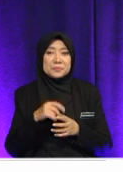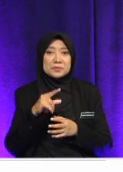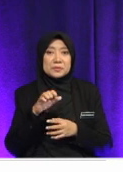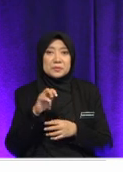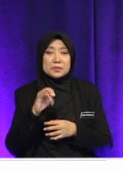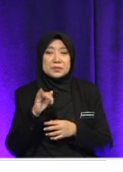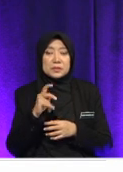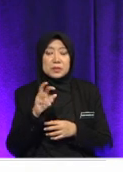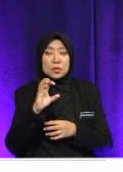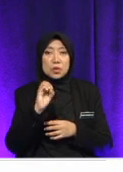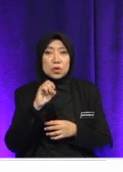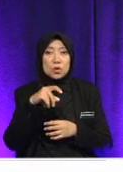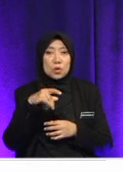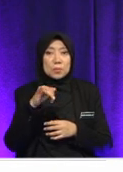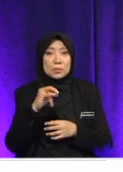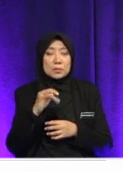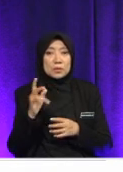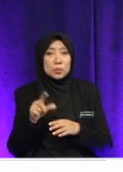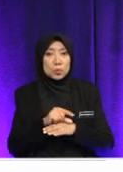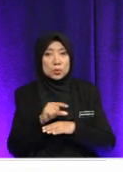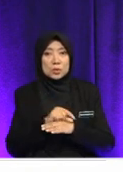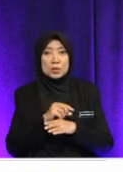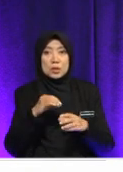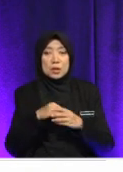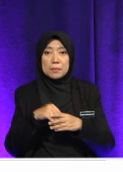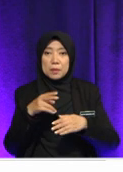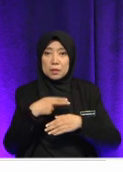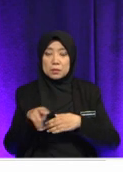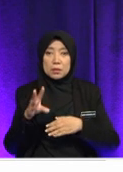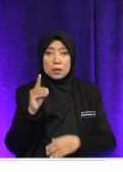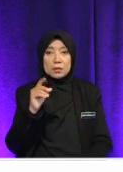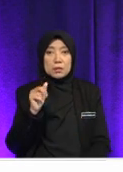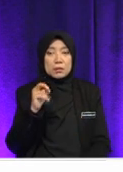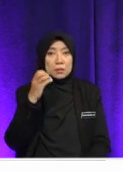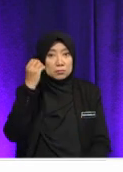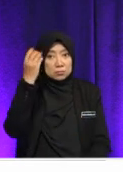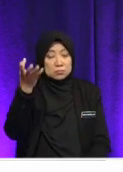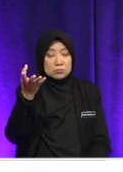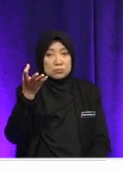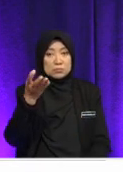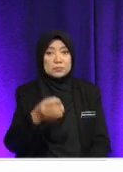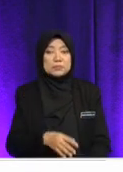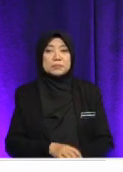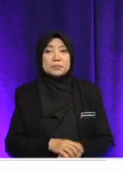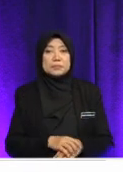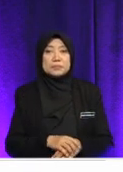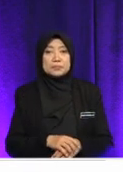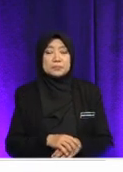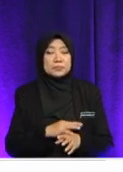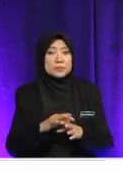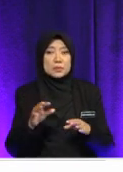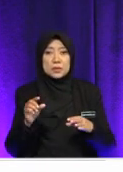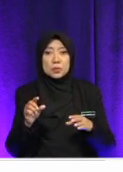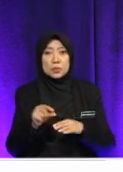ini Oke Biasanya kita guna Oke dalam penghantaran Datalah yaitu yang pertama yang kedua kita tak guna dalam